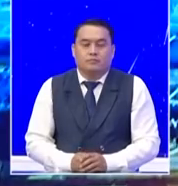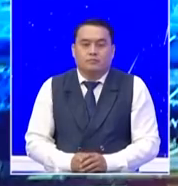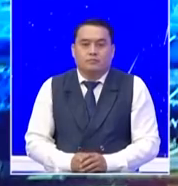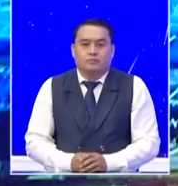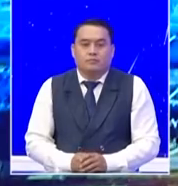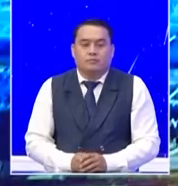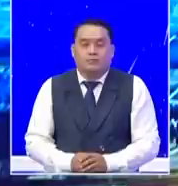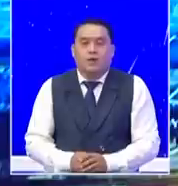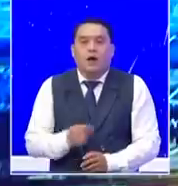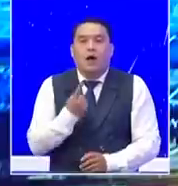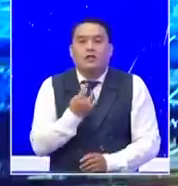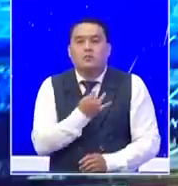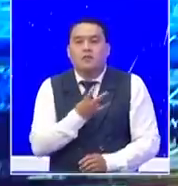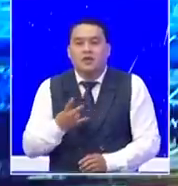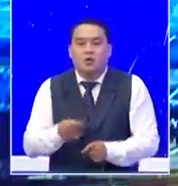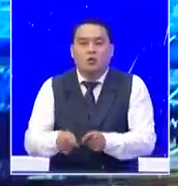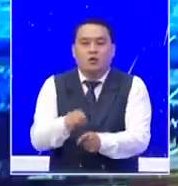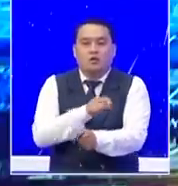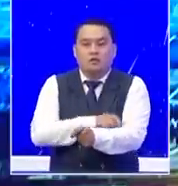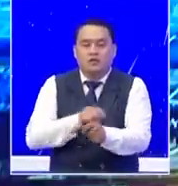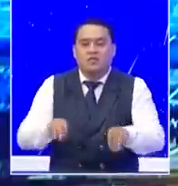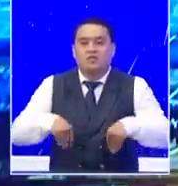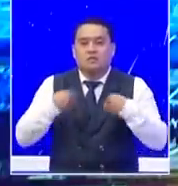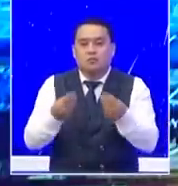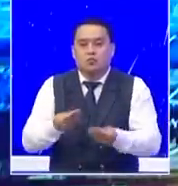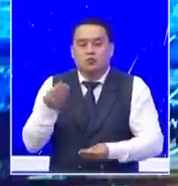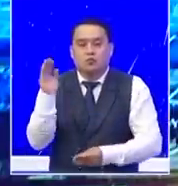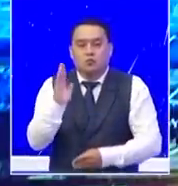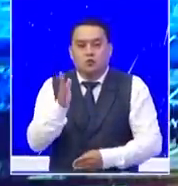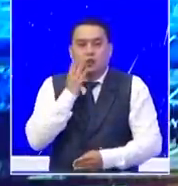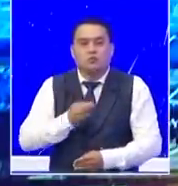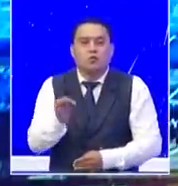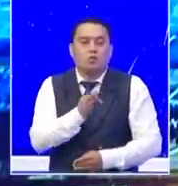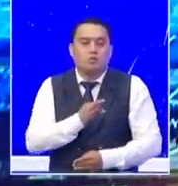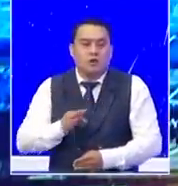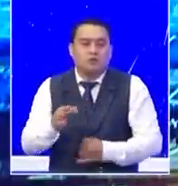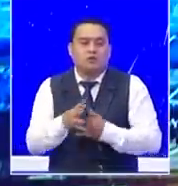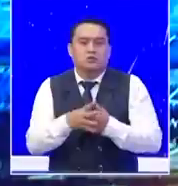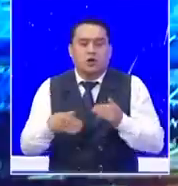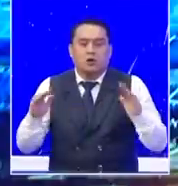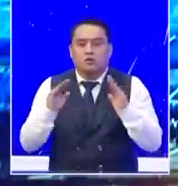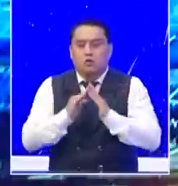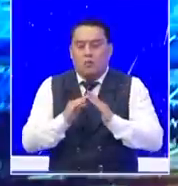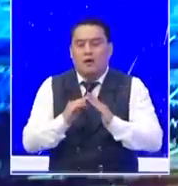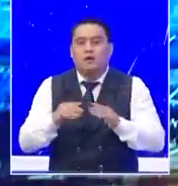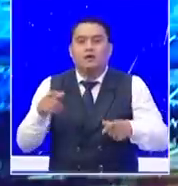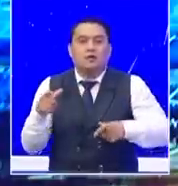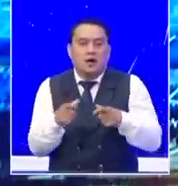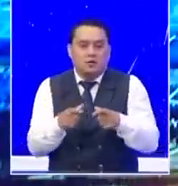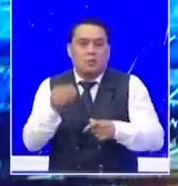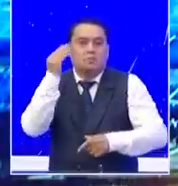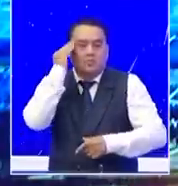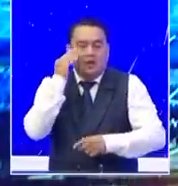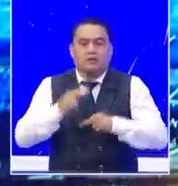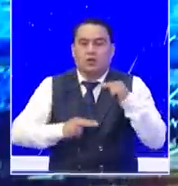Порядка 1 миллиона квадратных метров жилья сдадут в этом году в Алматинской области. И несмотря на карантинные меры, ход строительных работ в